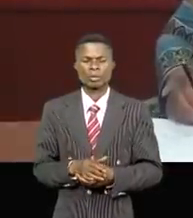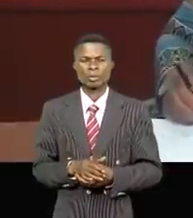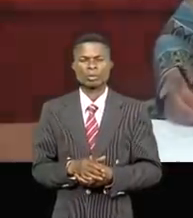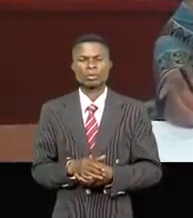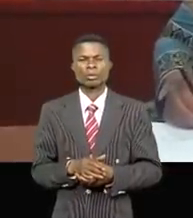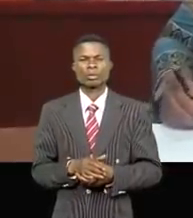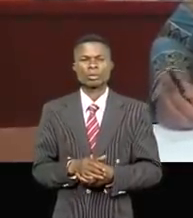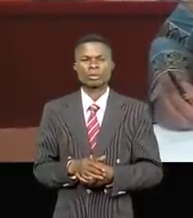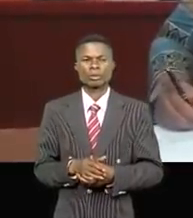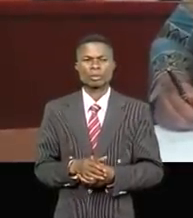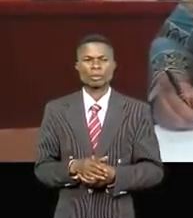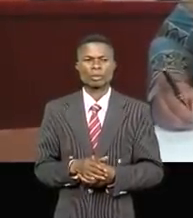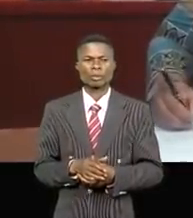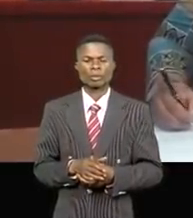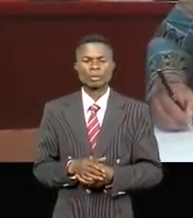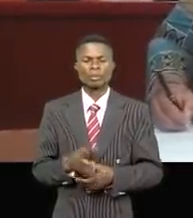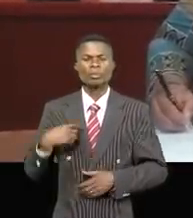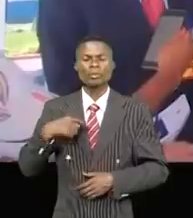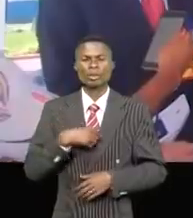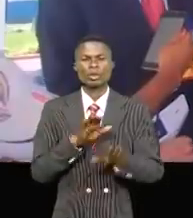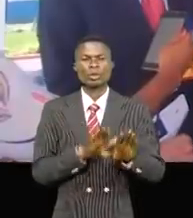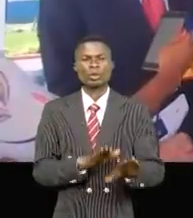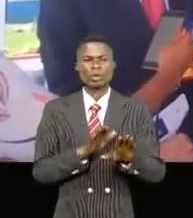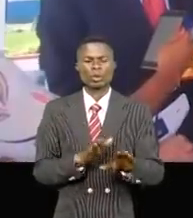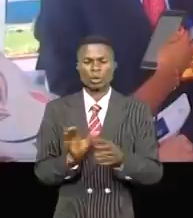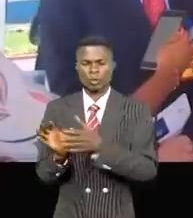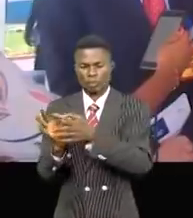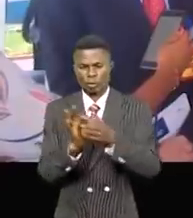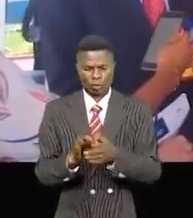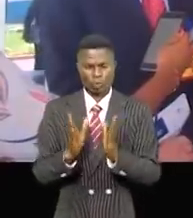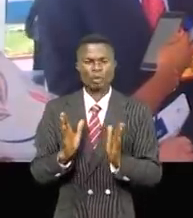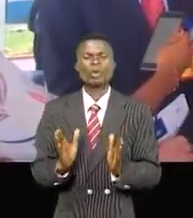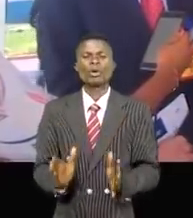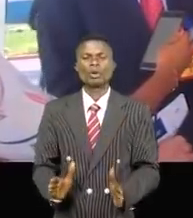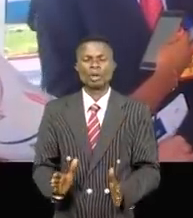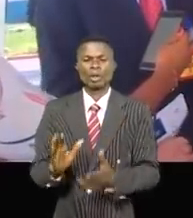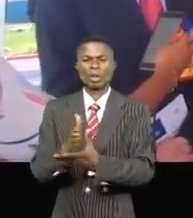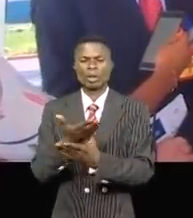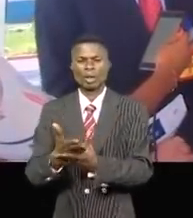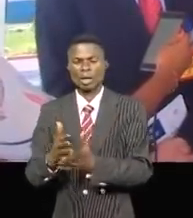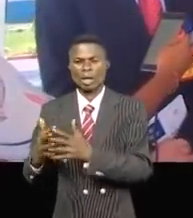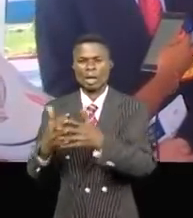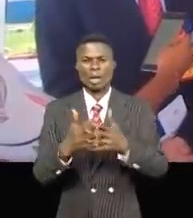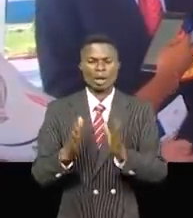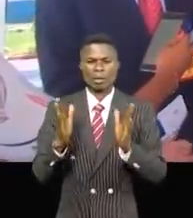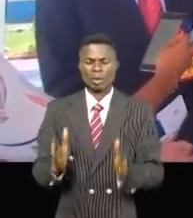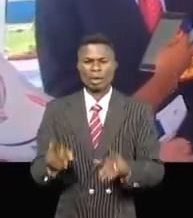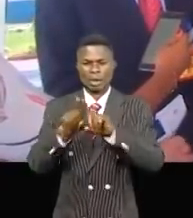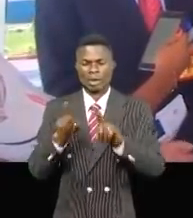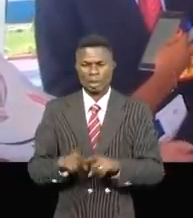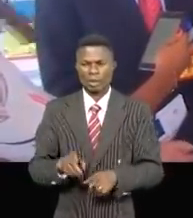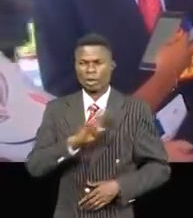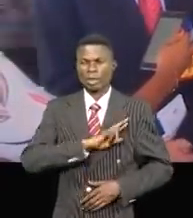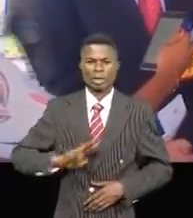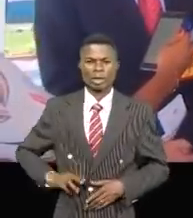here in the Democratic Republic of Congo. Et nous attendons à une collaboration parfaite entre la présidence de la